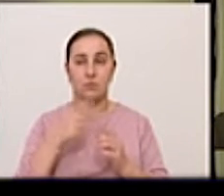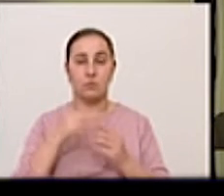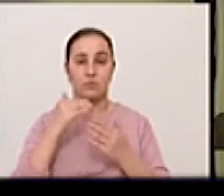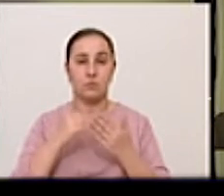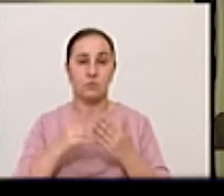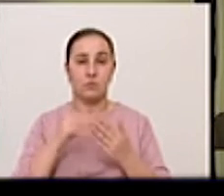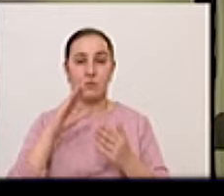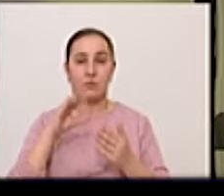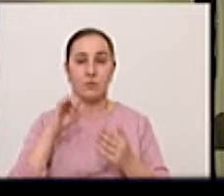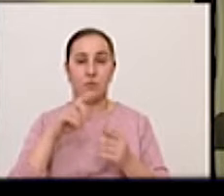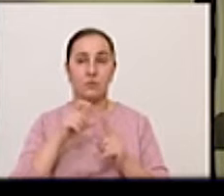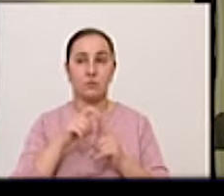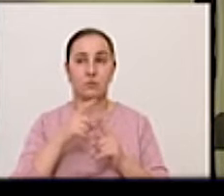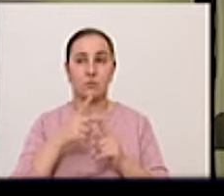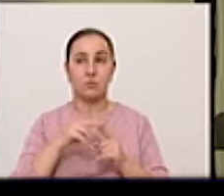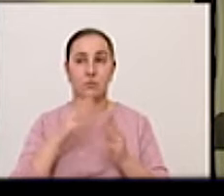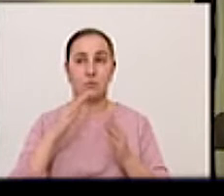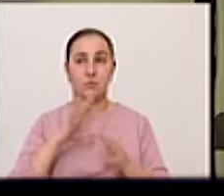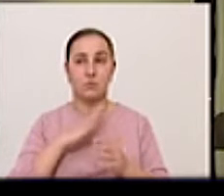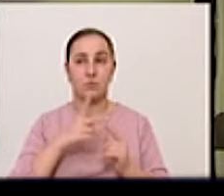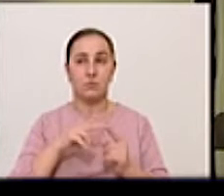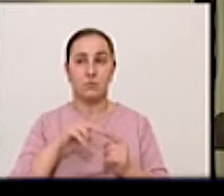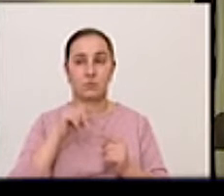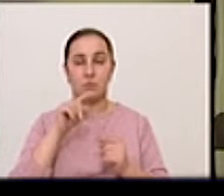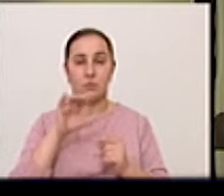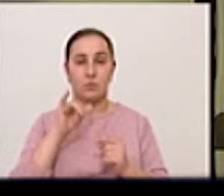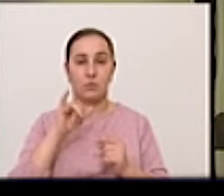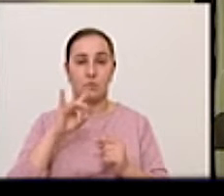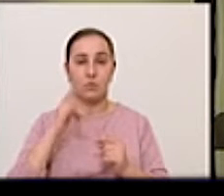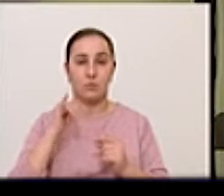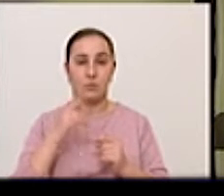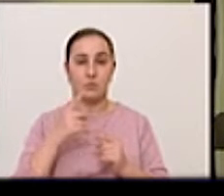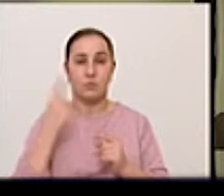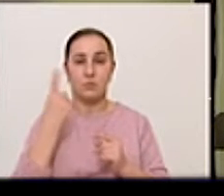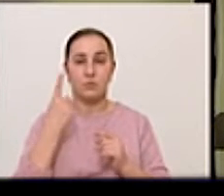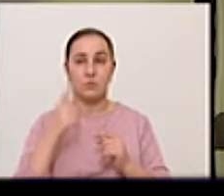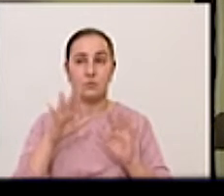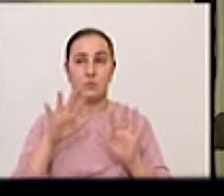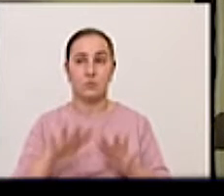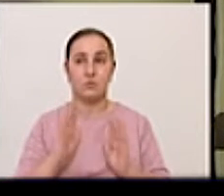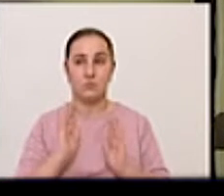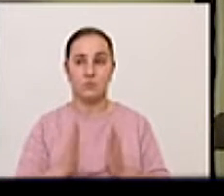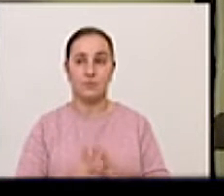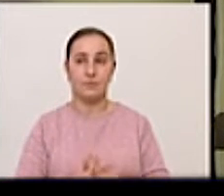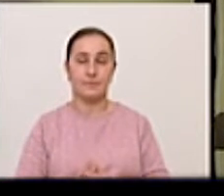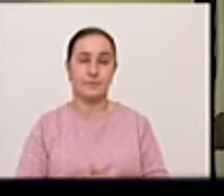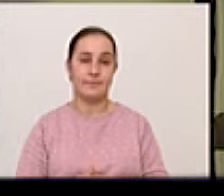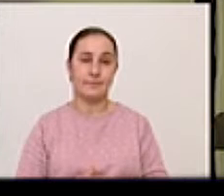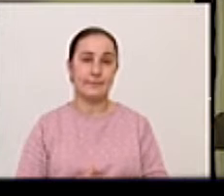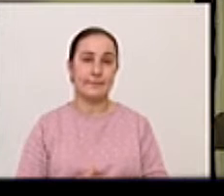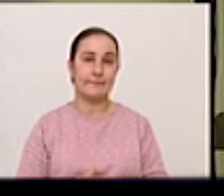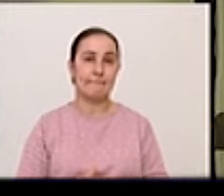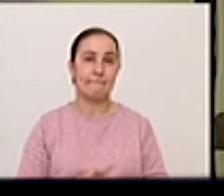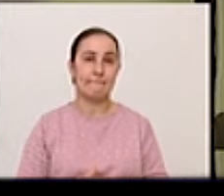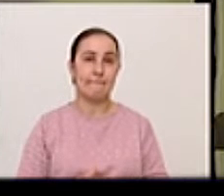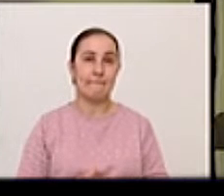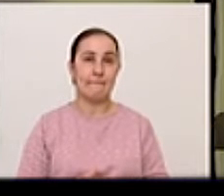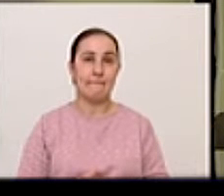tushadi. Fe'l so'z turkumiga oid bo'lganda olma urg'u birinchi bo'g'inga tushadi.